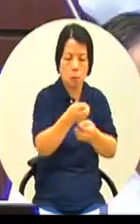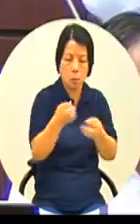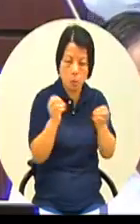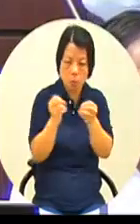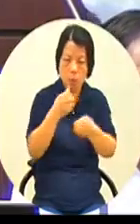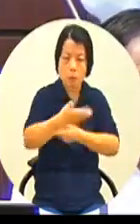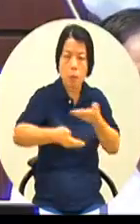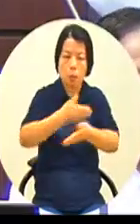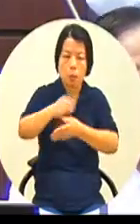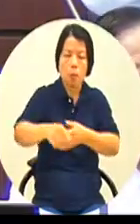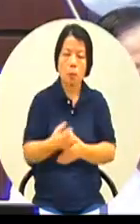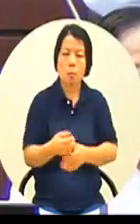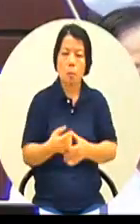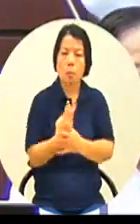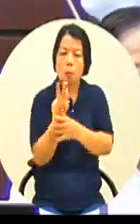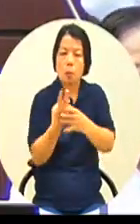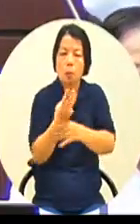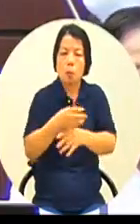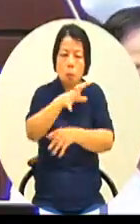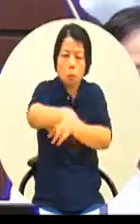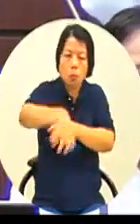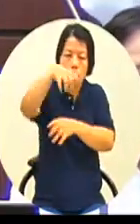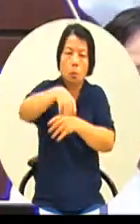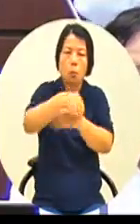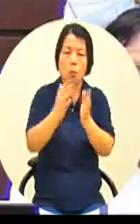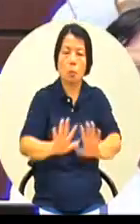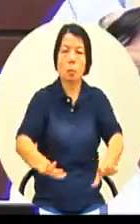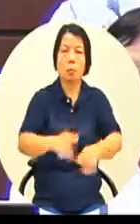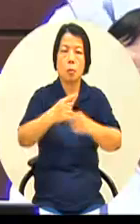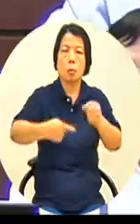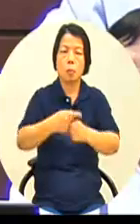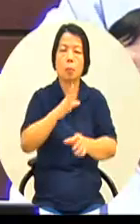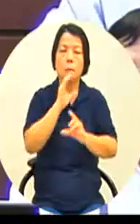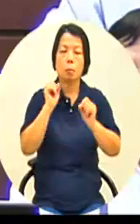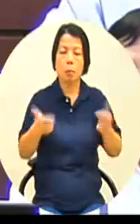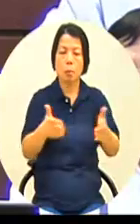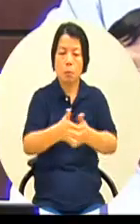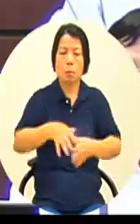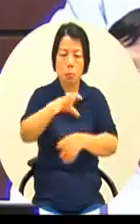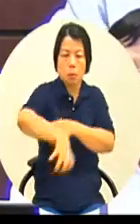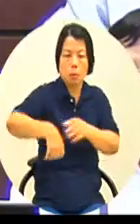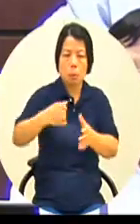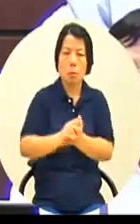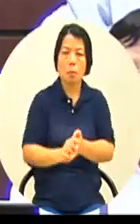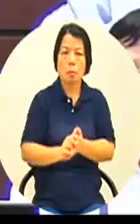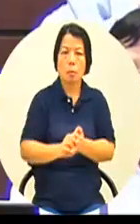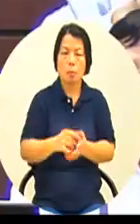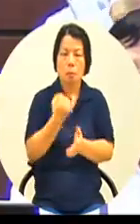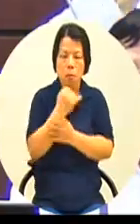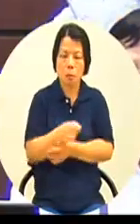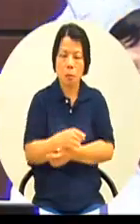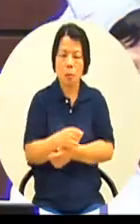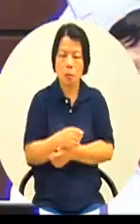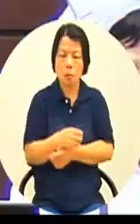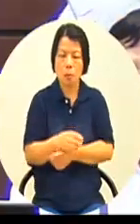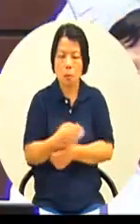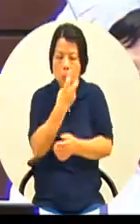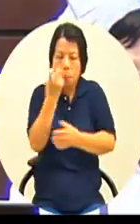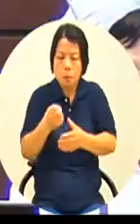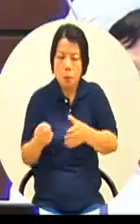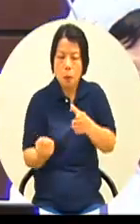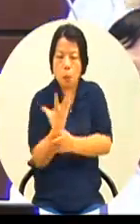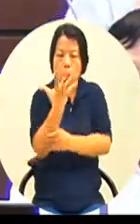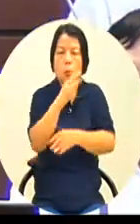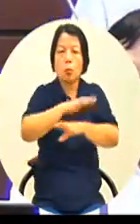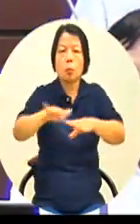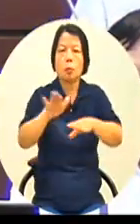这个温泉的开挖，咱也希望讲，伫今年咱看会当挖的进度，会当看到温泉无，哈。这是第二个部分。第三